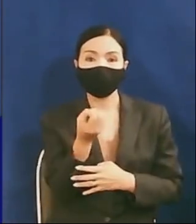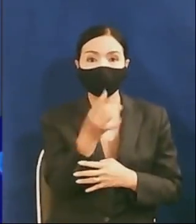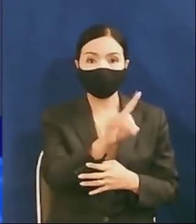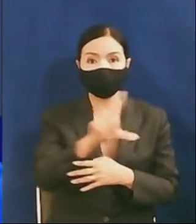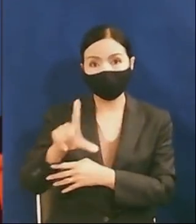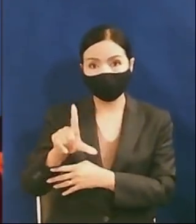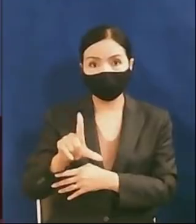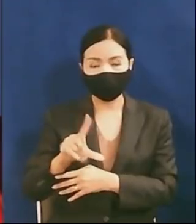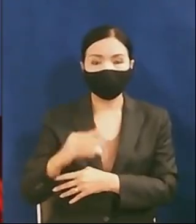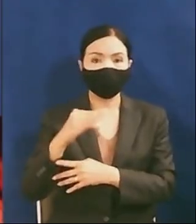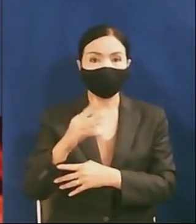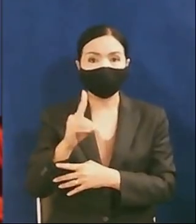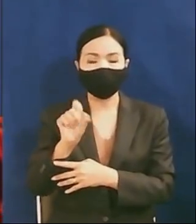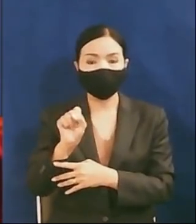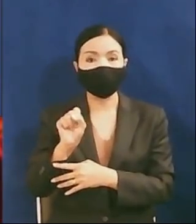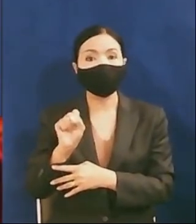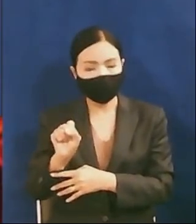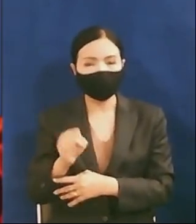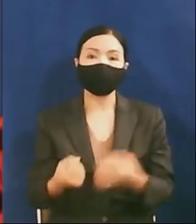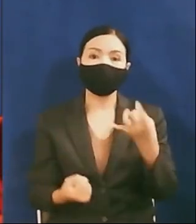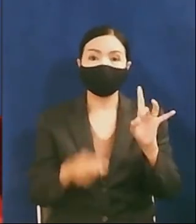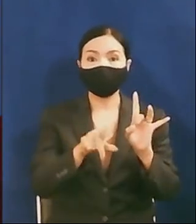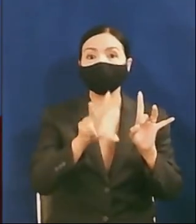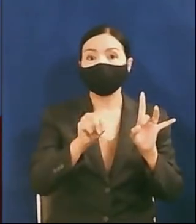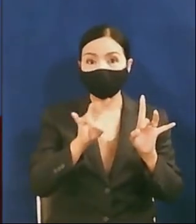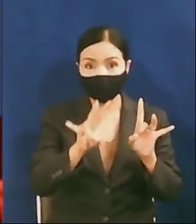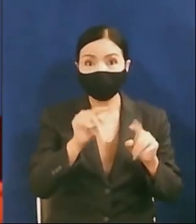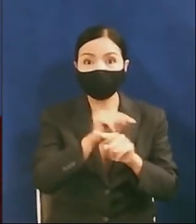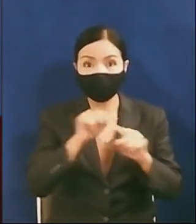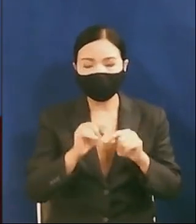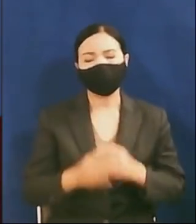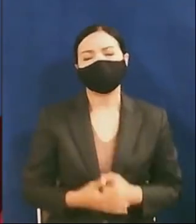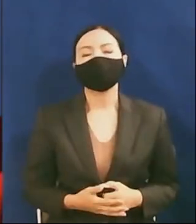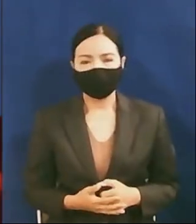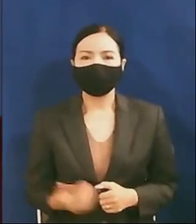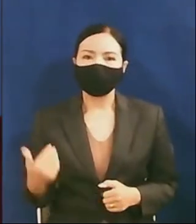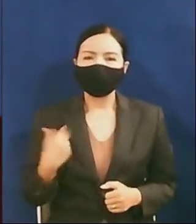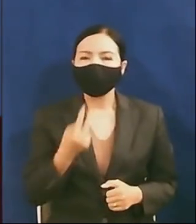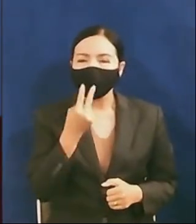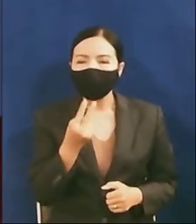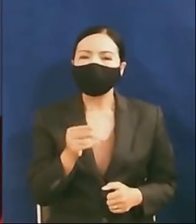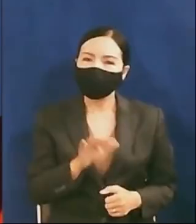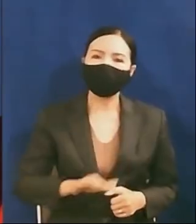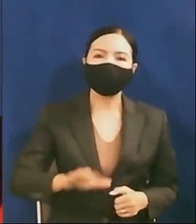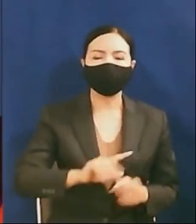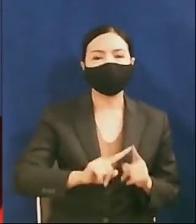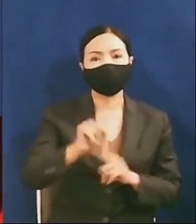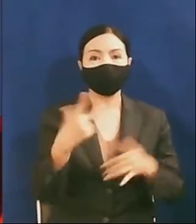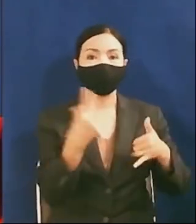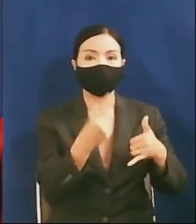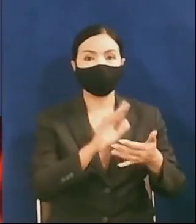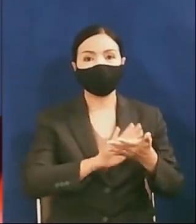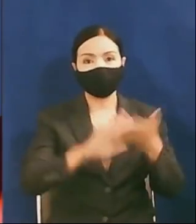านโดสนะครับ 18.37 เนี่ยนะครับคิดเป็นร้อยละนะครับที่เราครอบคลุมวัคซีนเข็มที่1ฉีดไป